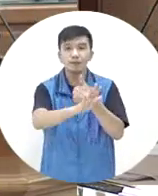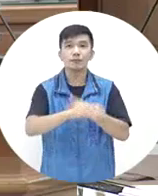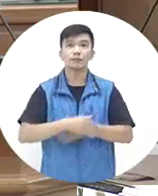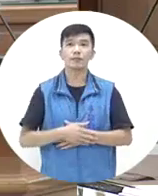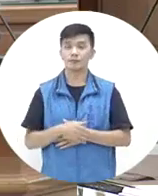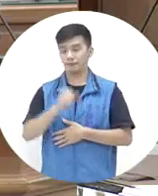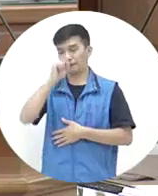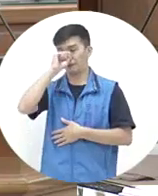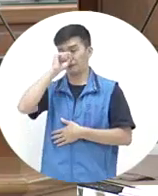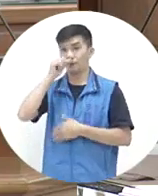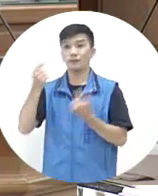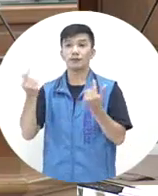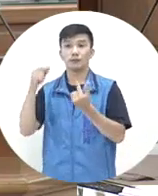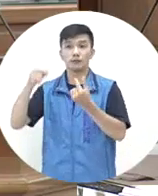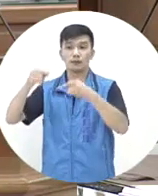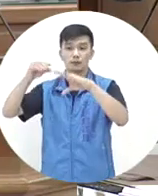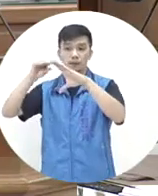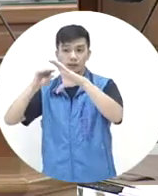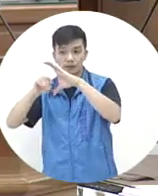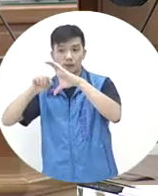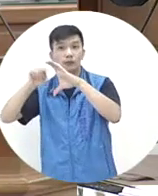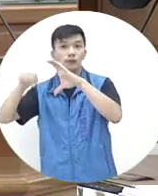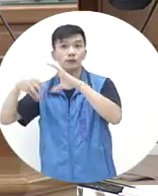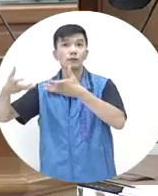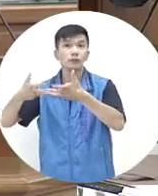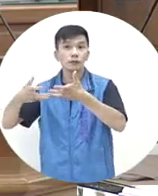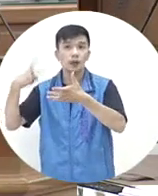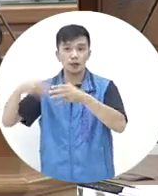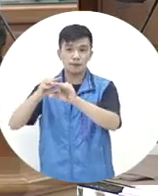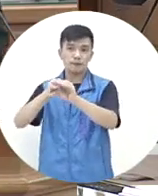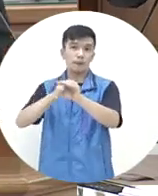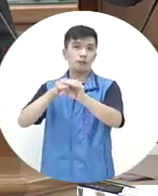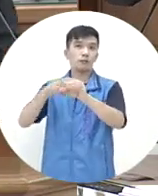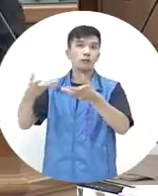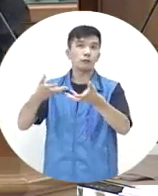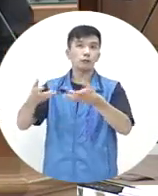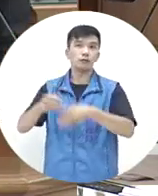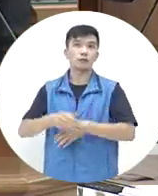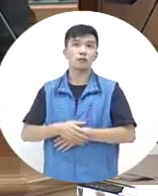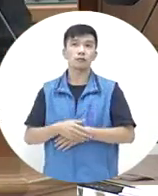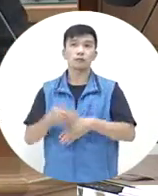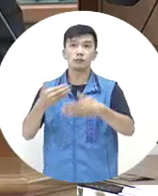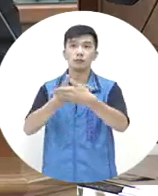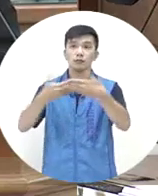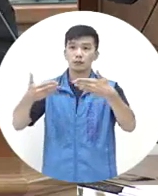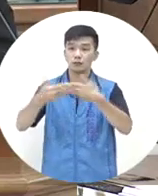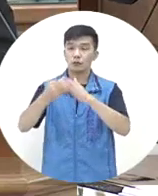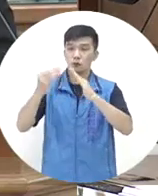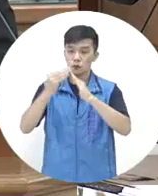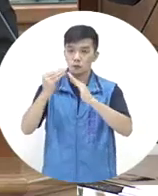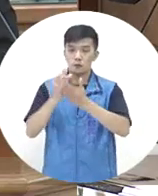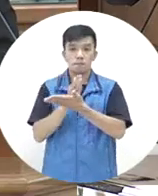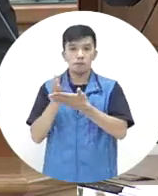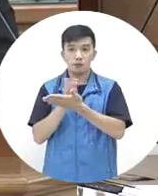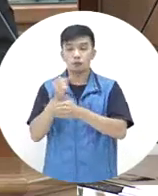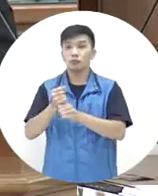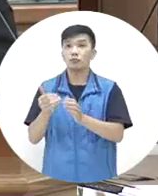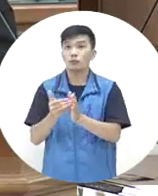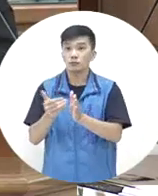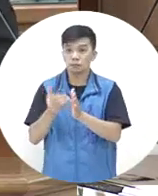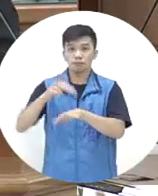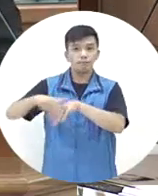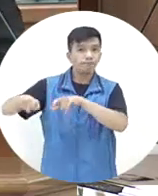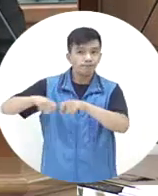有关寒冬啊。啊，这个、交通瓶颈的问题吼、哦，这个交通局评估完吼、哦，这个相关的方案要